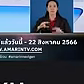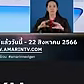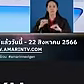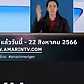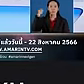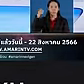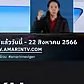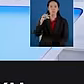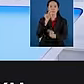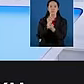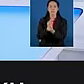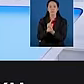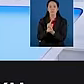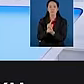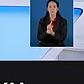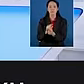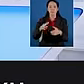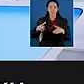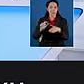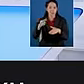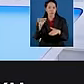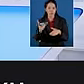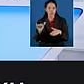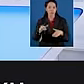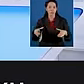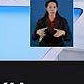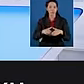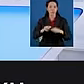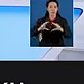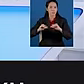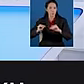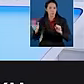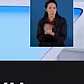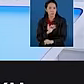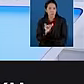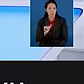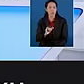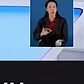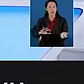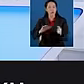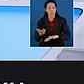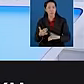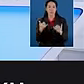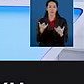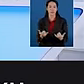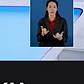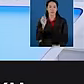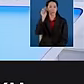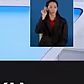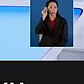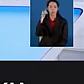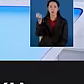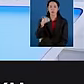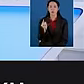งก่อนที่เคยเกิดขึ้นยังไม่ทันจะได้ชุดใหม่เข้ามาเลยองค์ประชุมไม่ครบวงประชุมล่มไปก่อนแต่ล่าสุดผู้สื่อข่าวเหมือนบอ